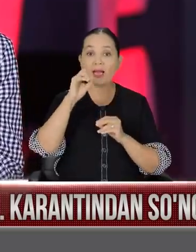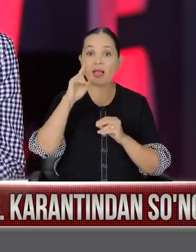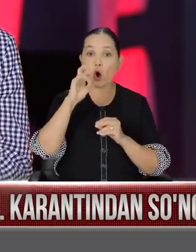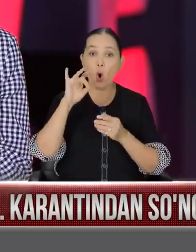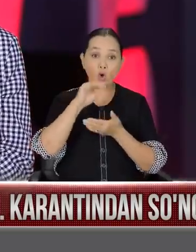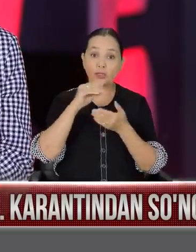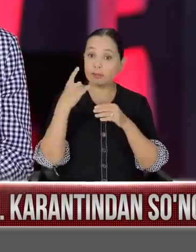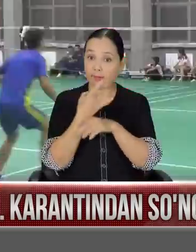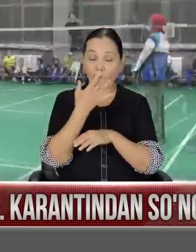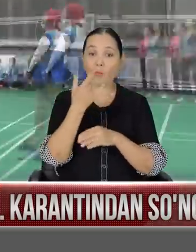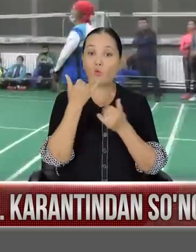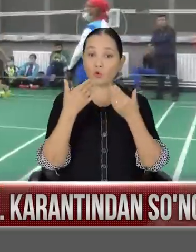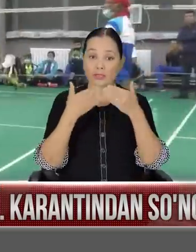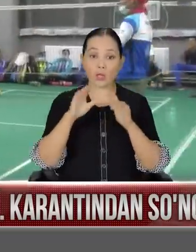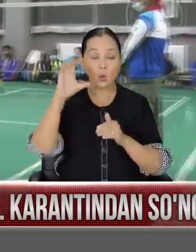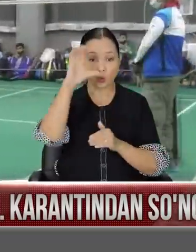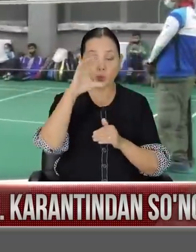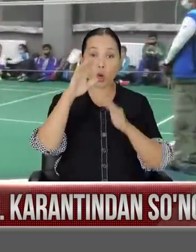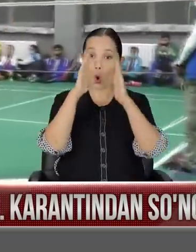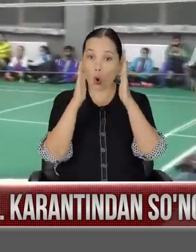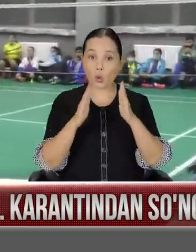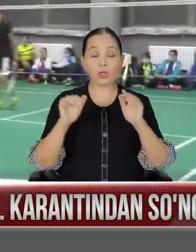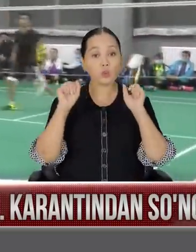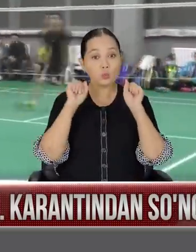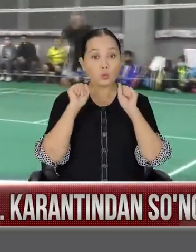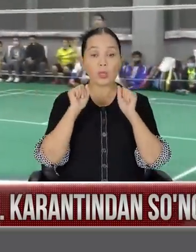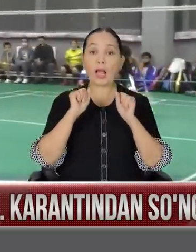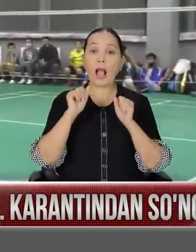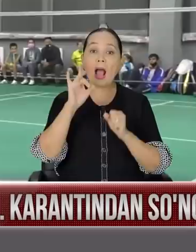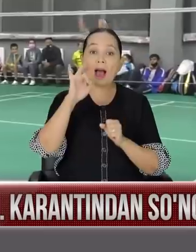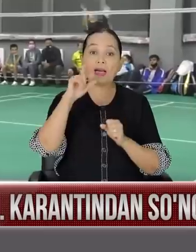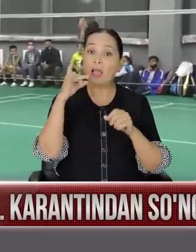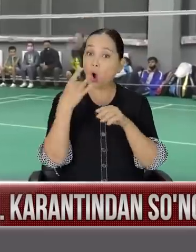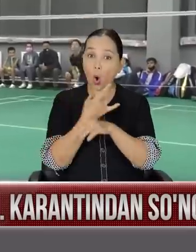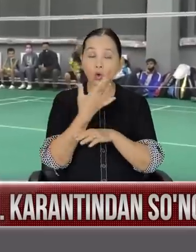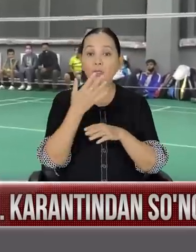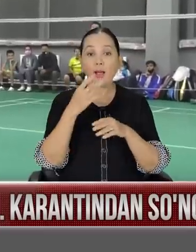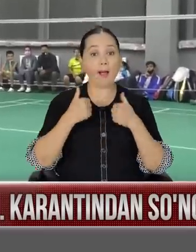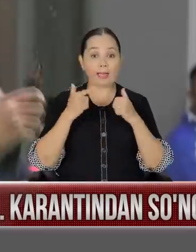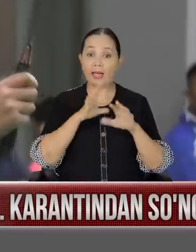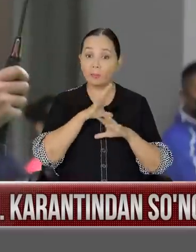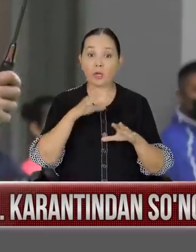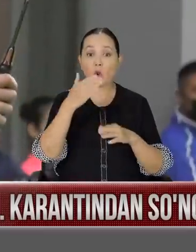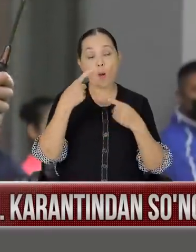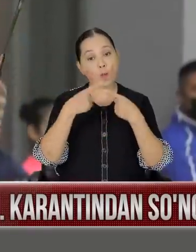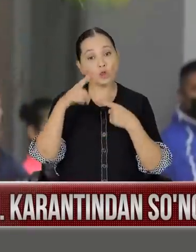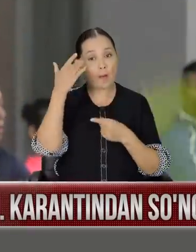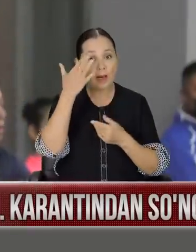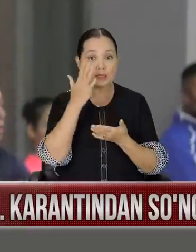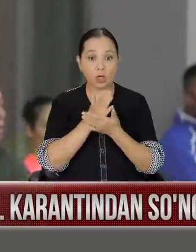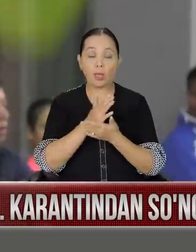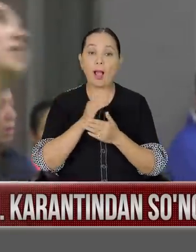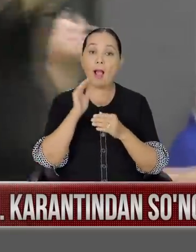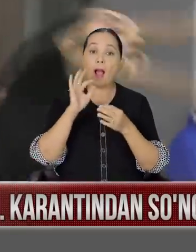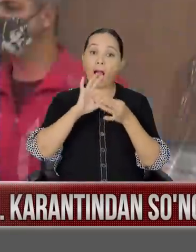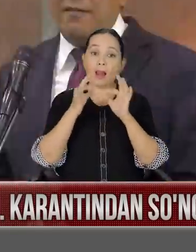qayd etilgan. Bugun start olgan O'zbekiston Kubogida esa sportchilarimiz rekord urishga harakat qilishmadi. Ularda boshqa maqsad bor.